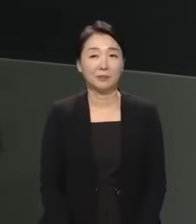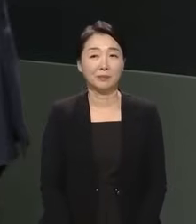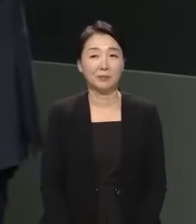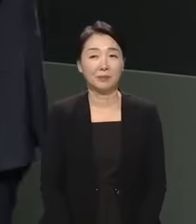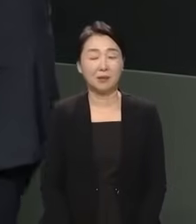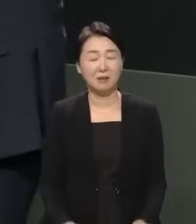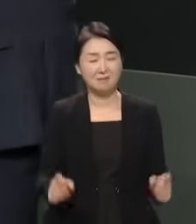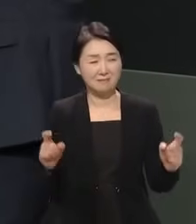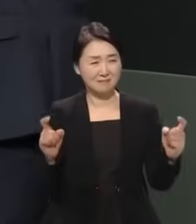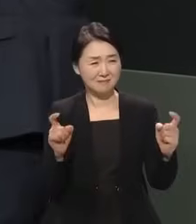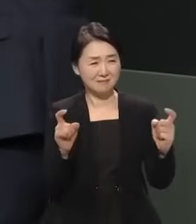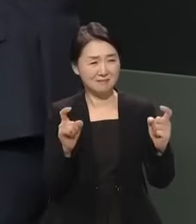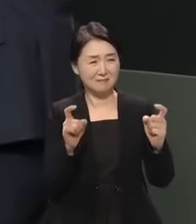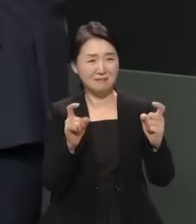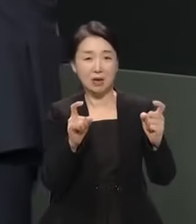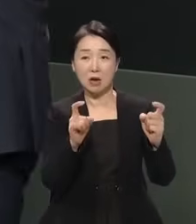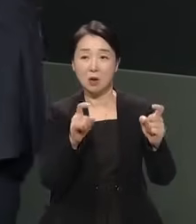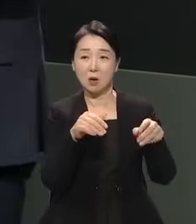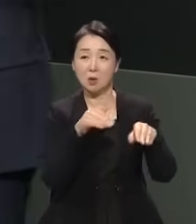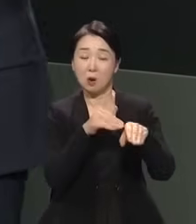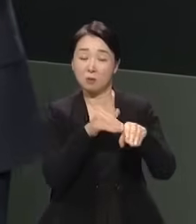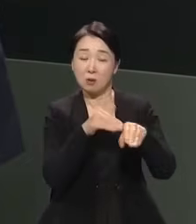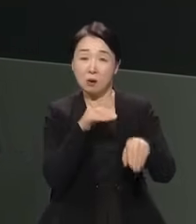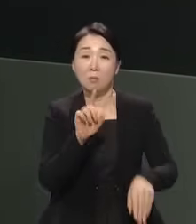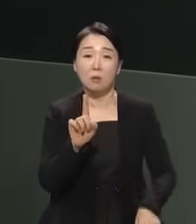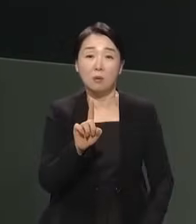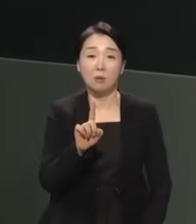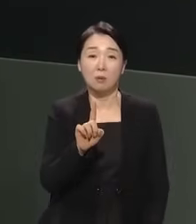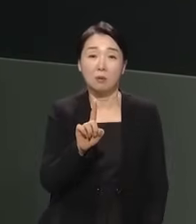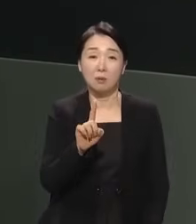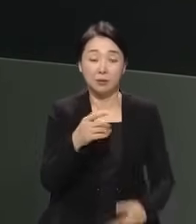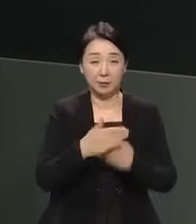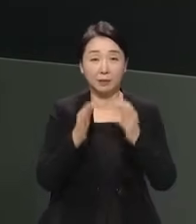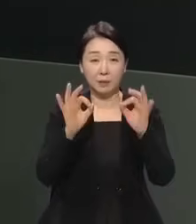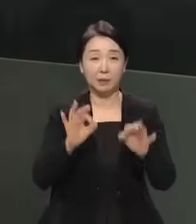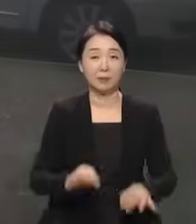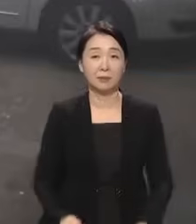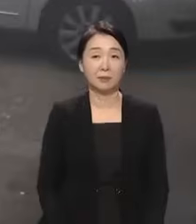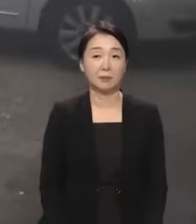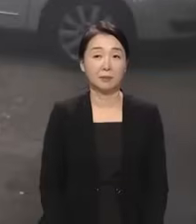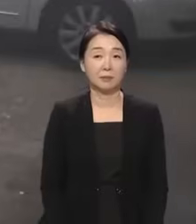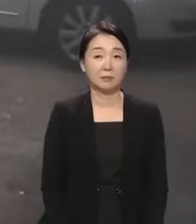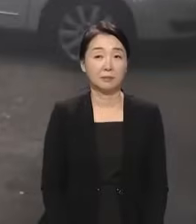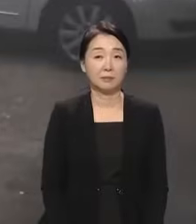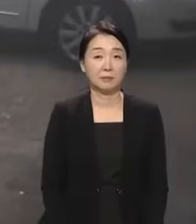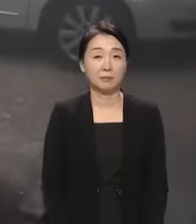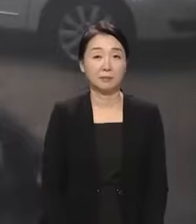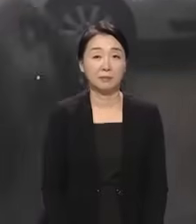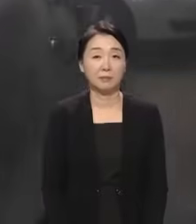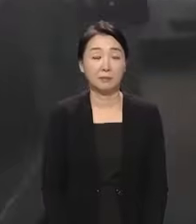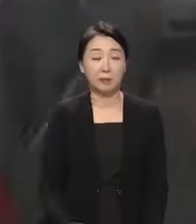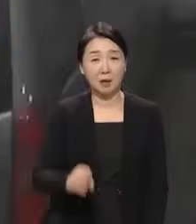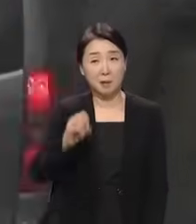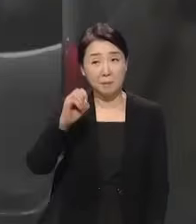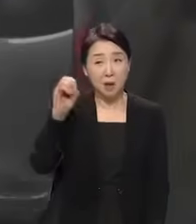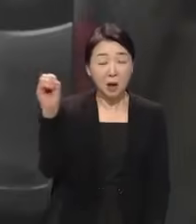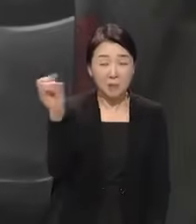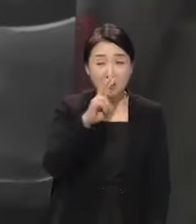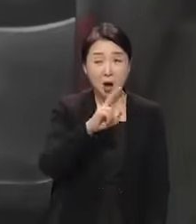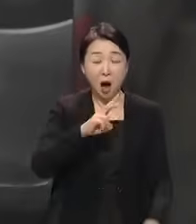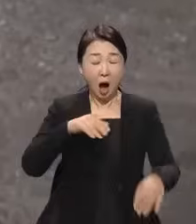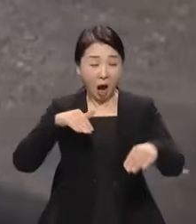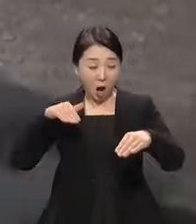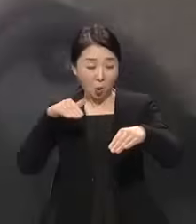신랑이 하다가 쾅쾅쾅 이니다 이게 무슨 소리일까요 영상으로 만나보시죠 갑자기 차 한대다